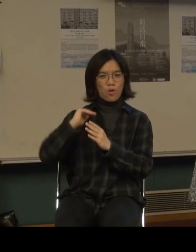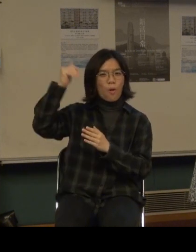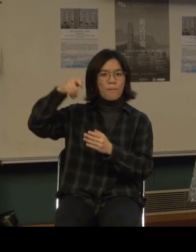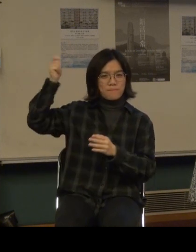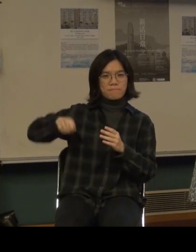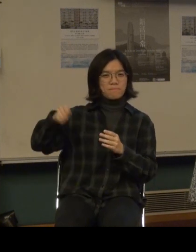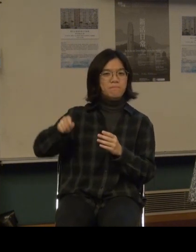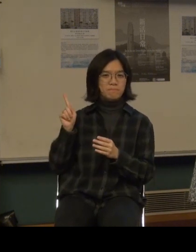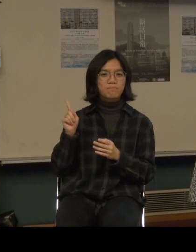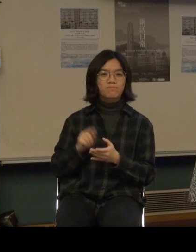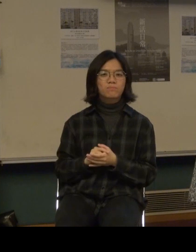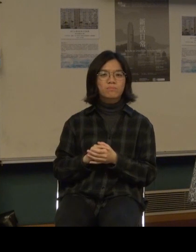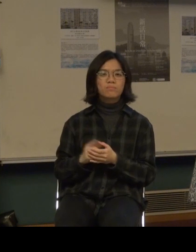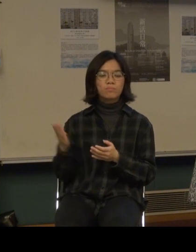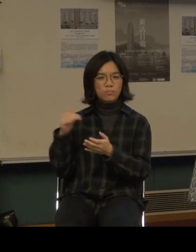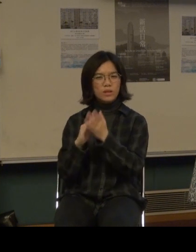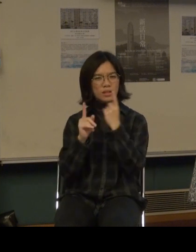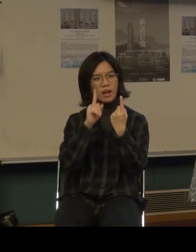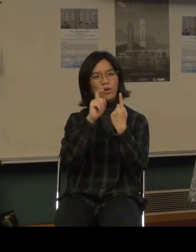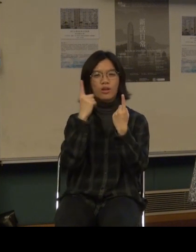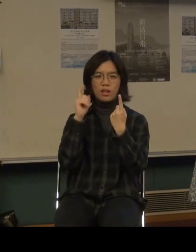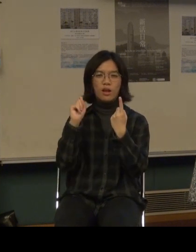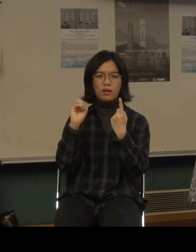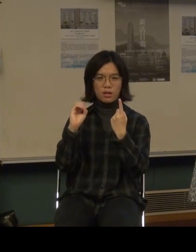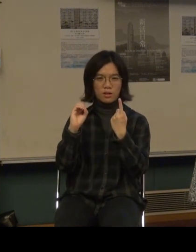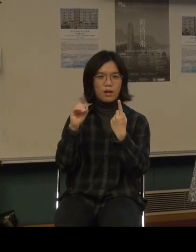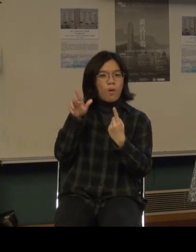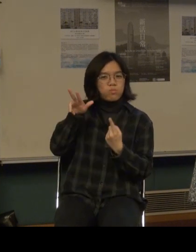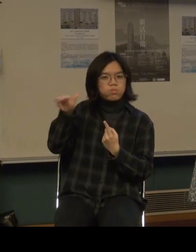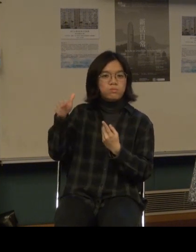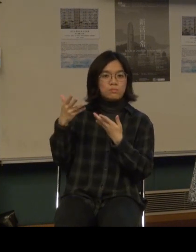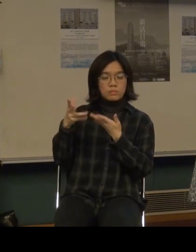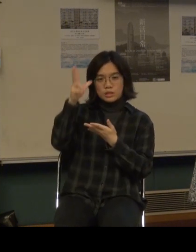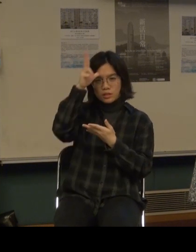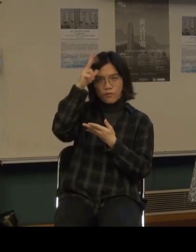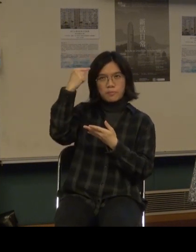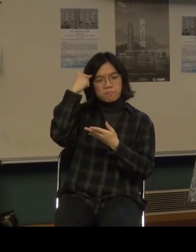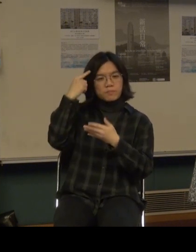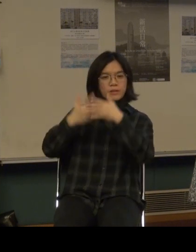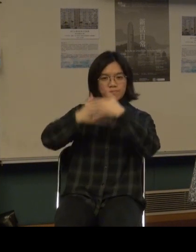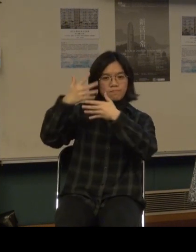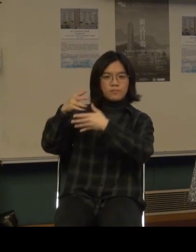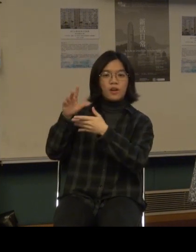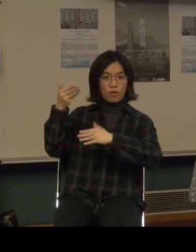年代咧，其實政府咧都仲係起緊呢啲傳統嘅西式嘅建築。